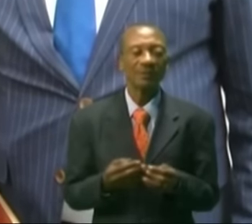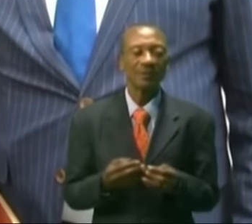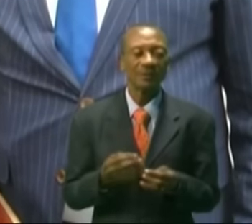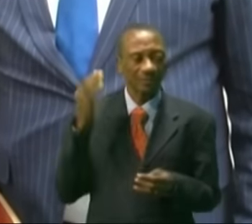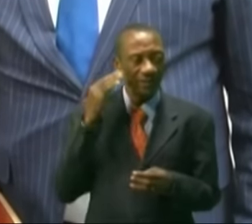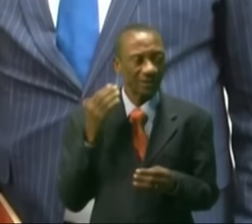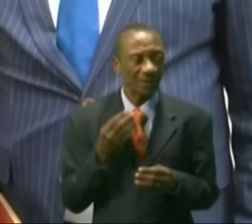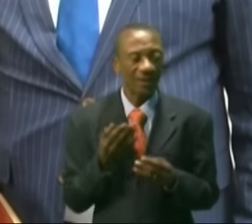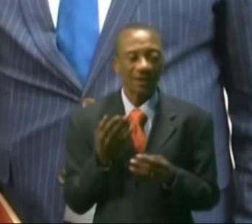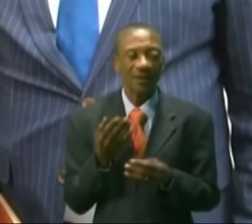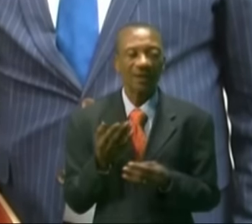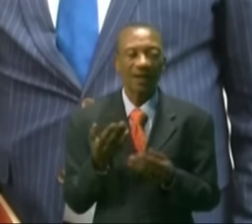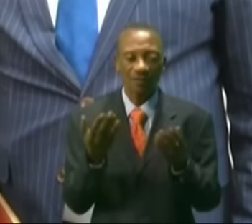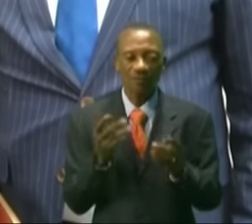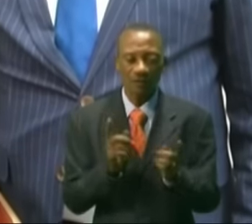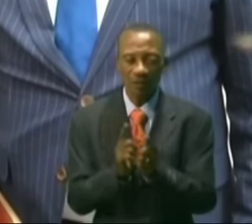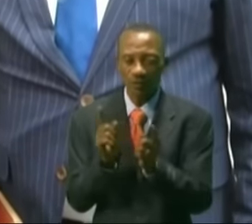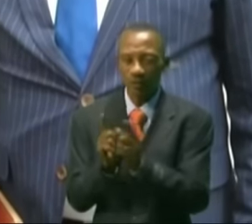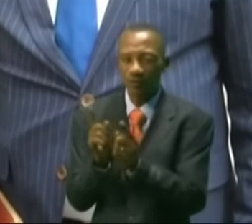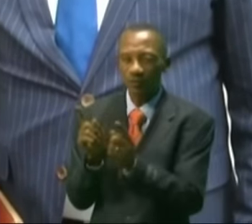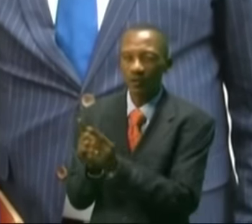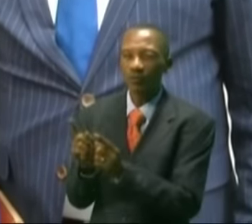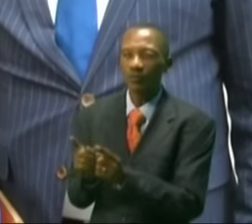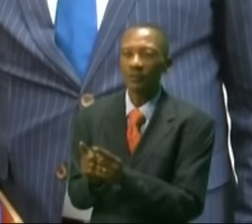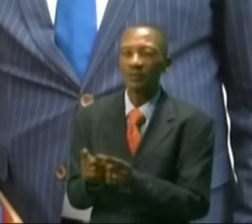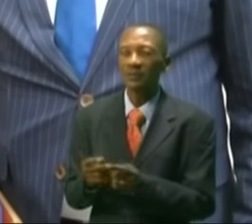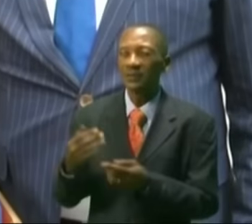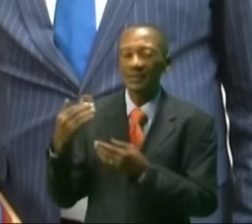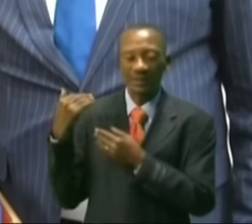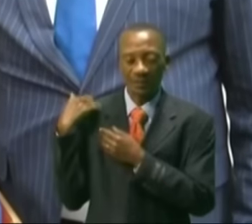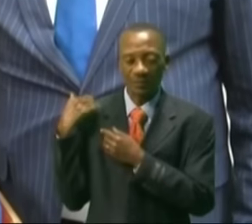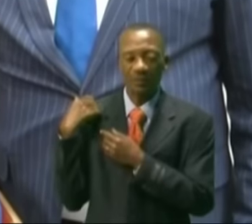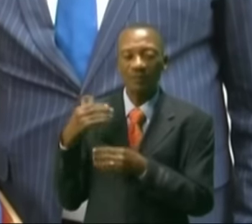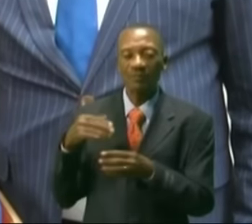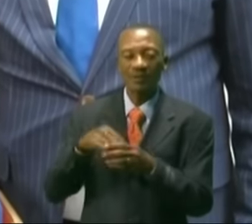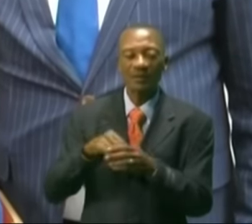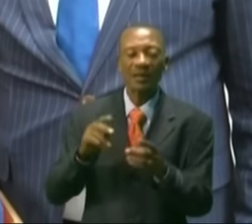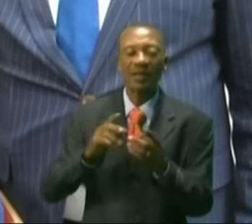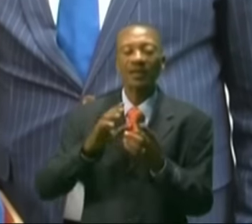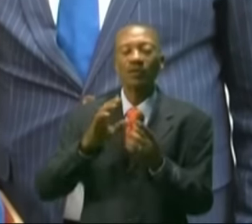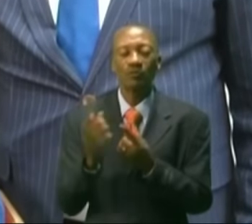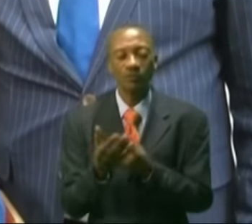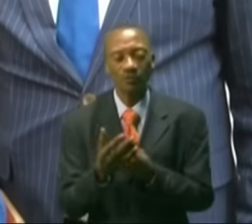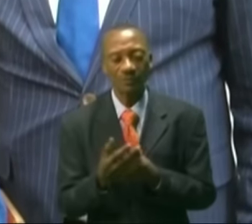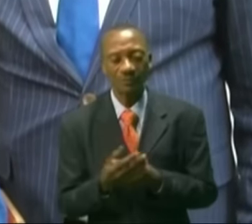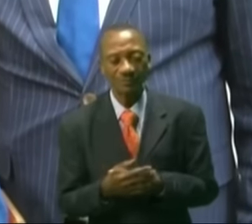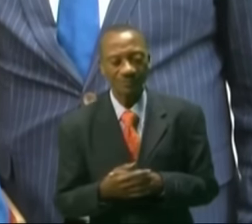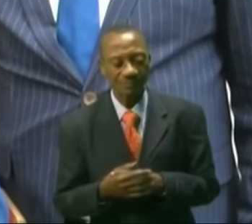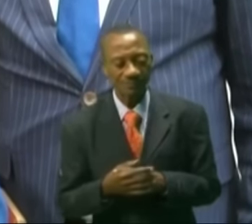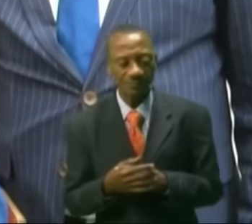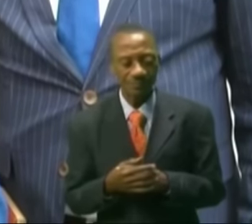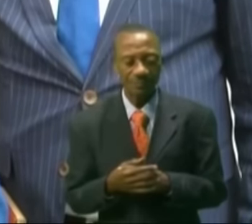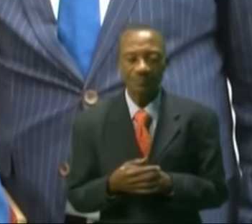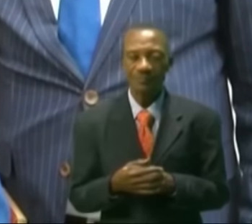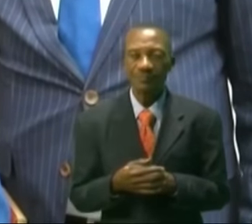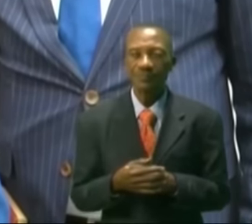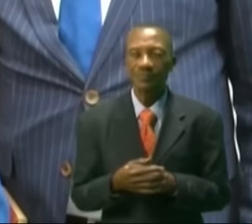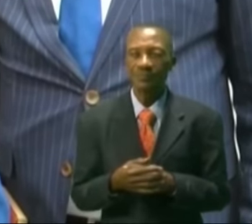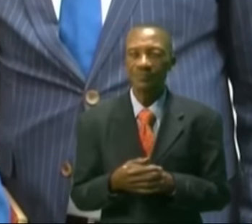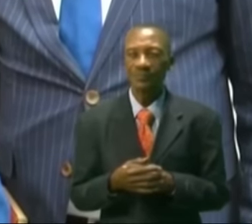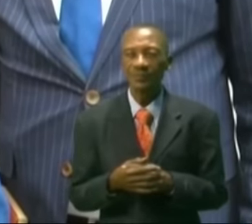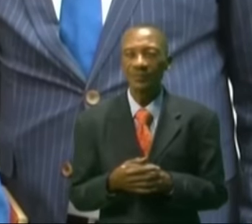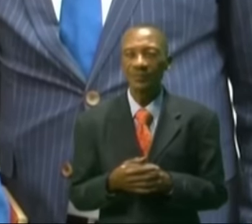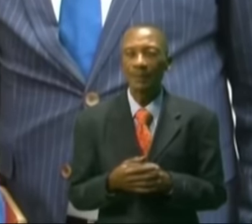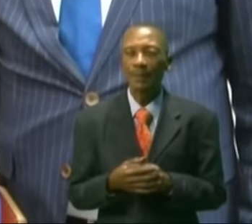isolée. Et donc d'en faire, comment dire, un objet de production et de